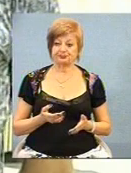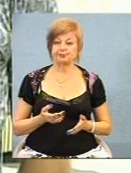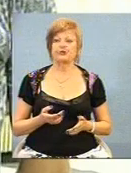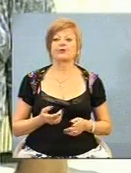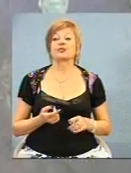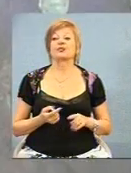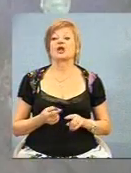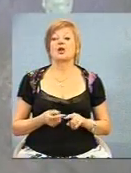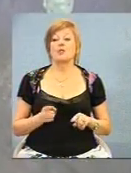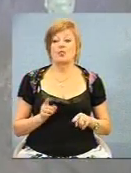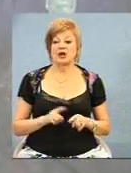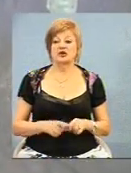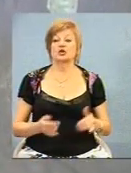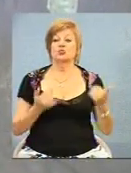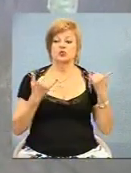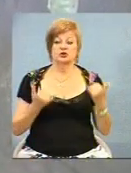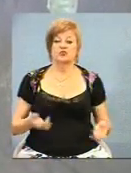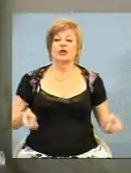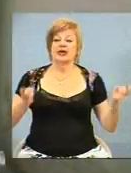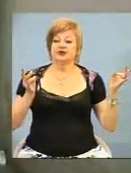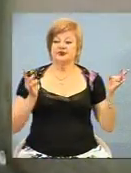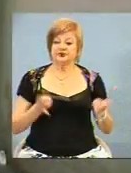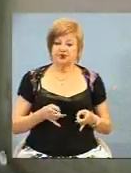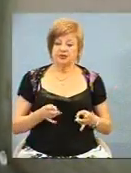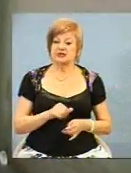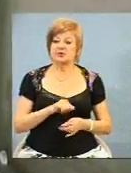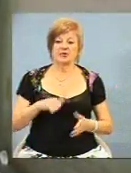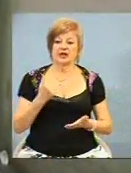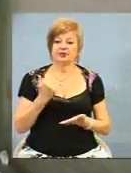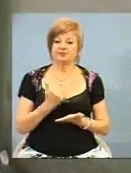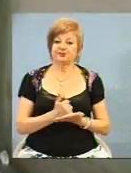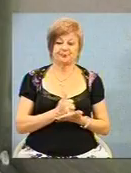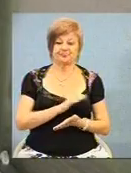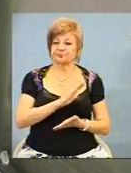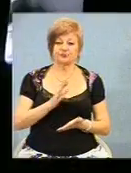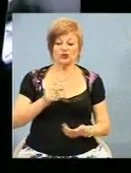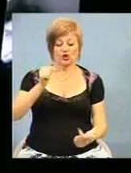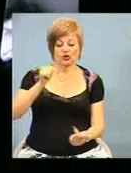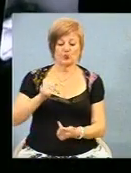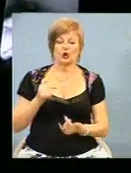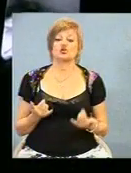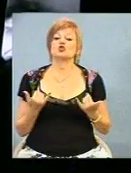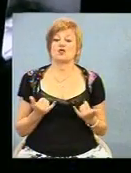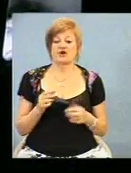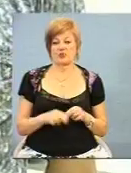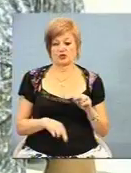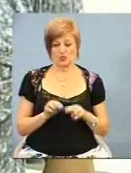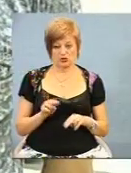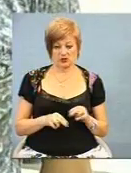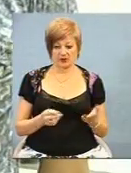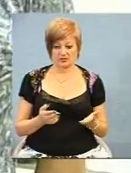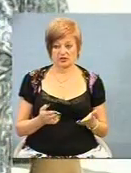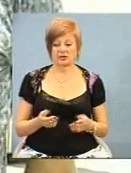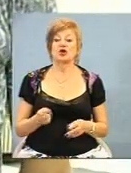соответственно, конструкции. Поэтому сегодня необходимо, и самое главное, что не отвечает современным требованиям строительства на посадочных грунтах. Здание это